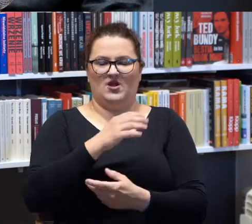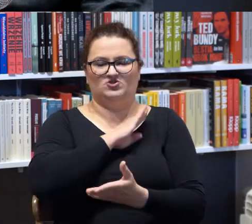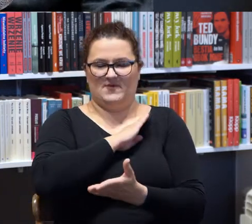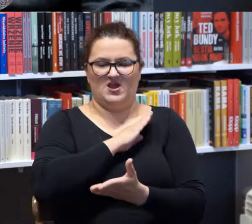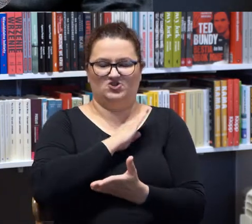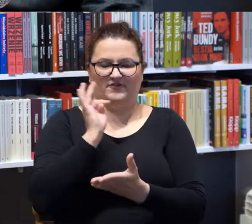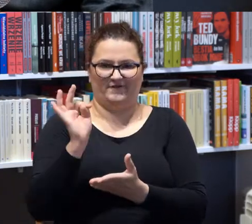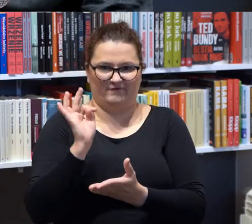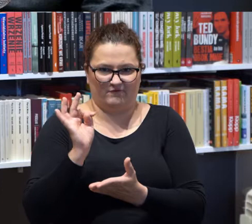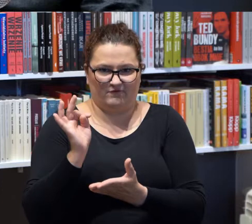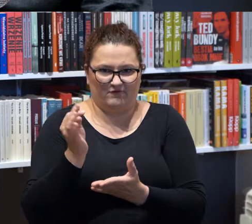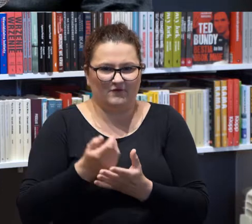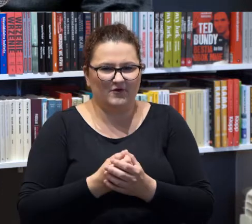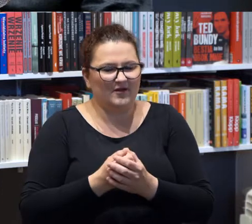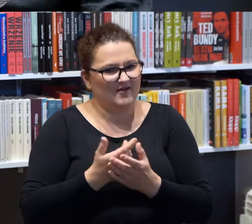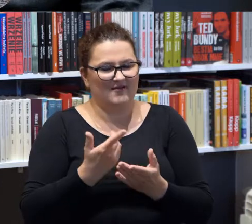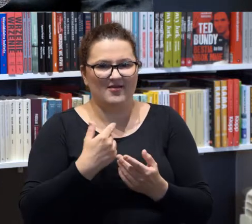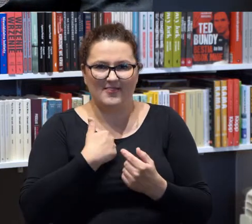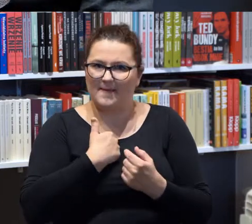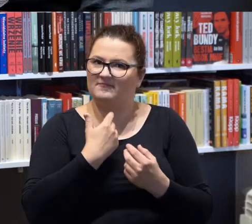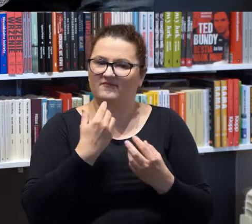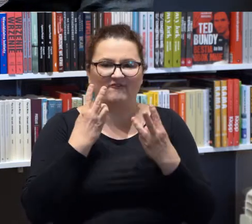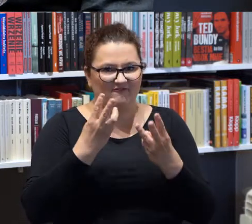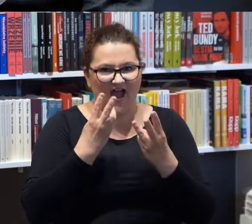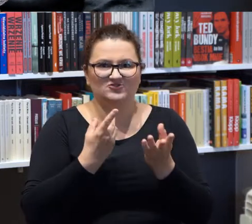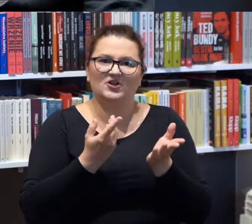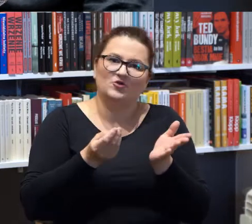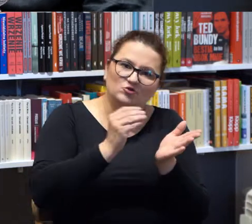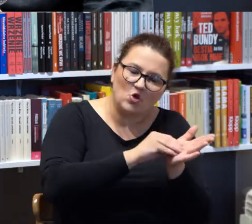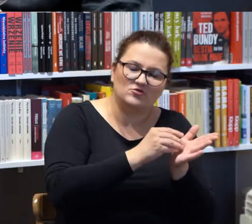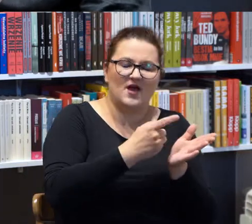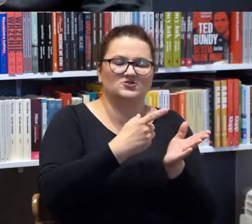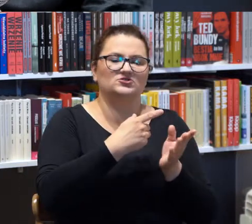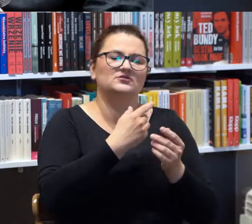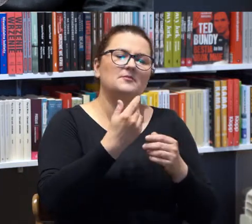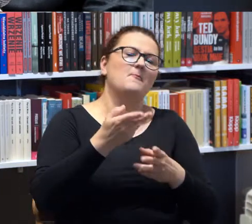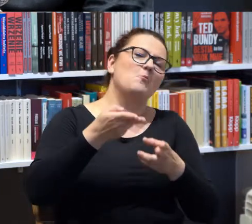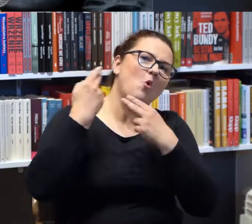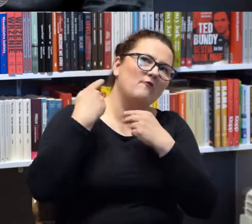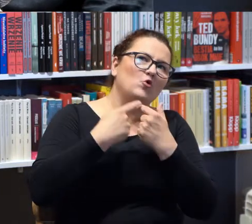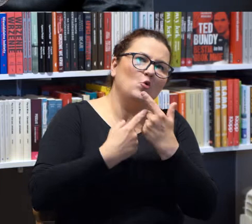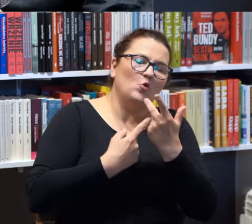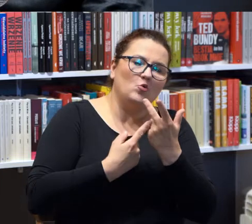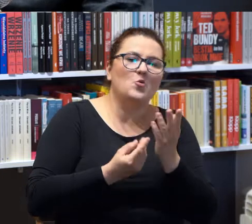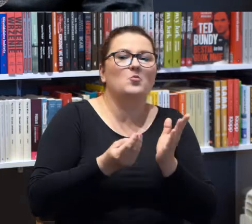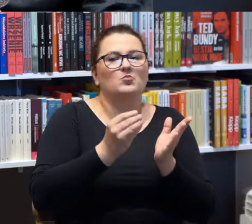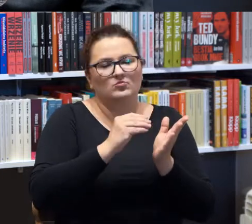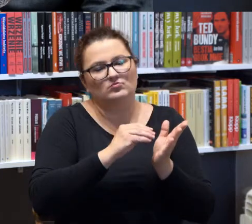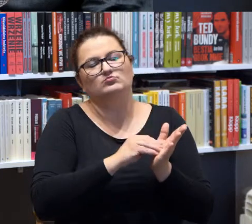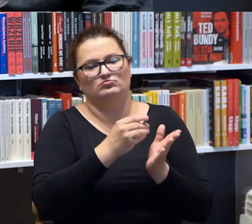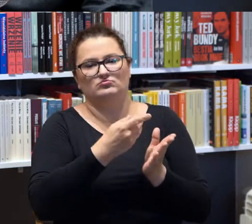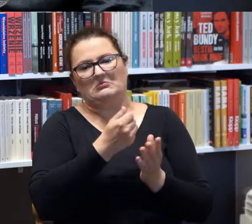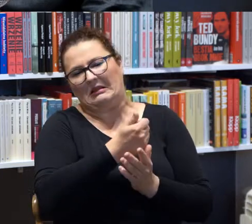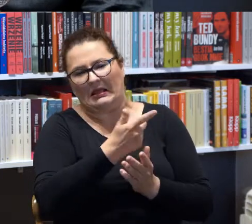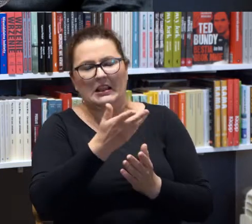śmierci. I dla mnie to było szalenie istotne, wprowadzanie co paręnaście rozdziałów tych